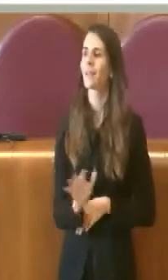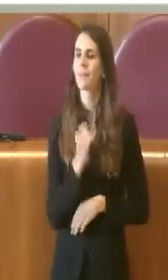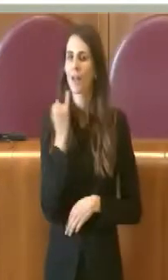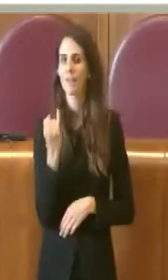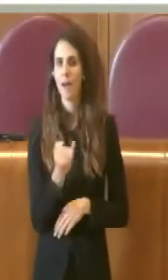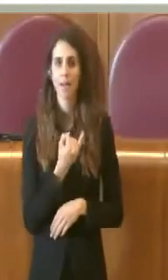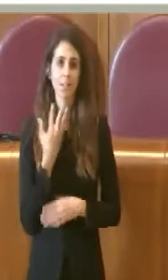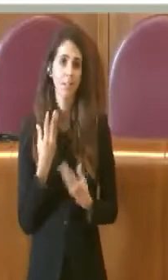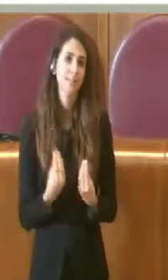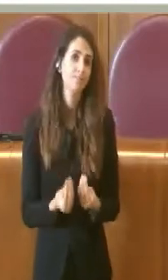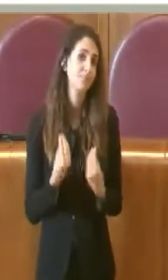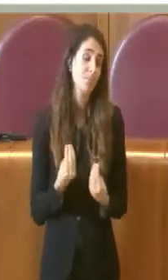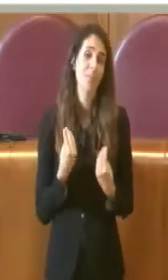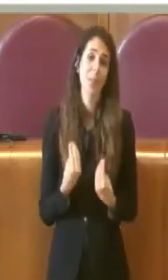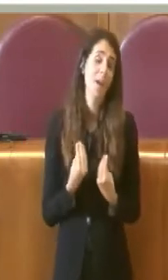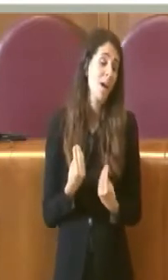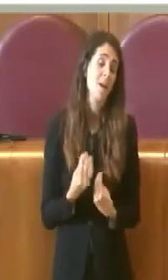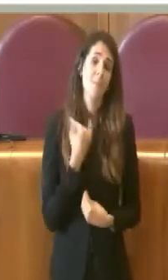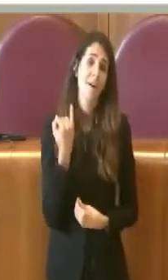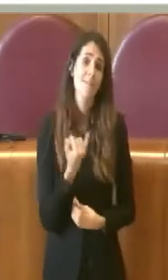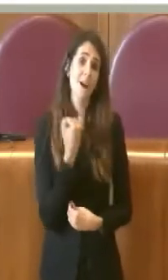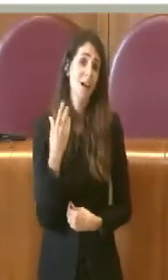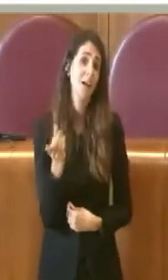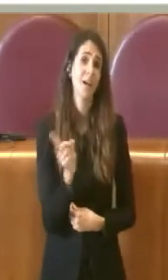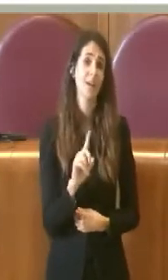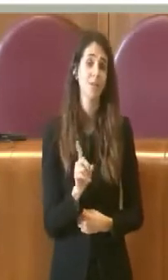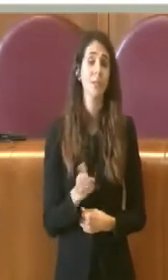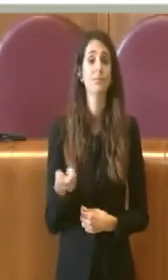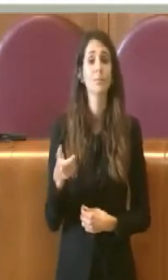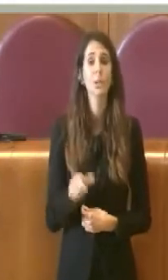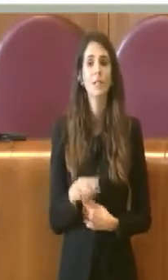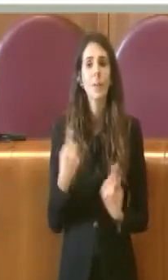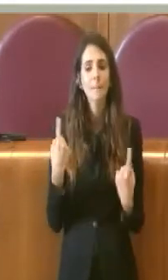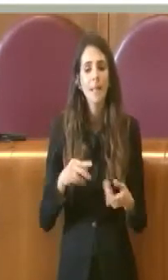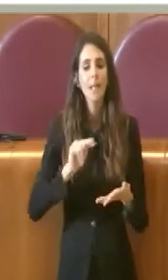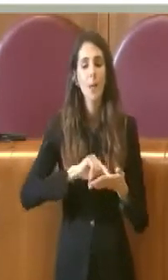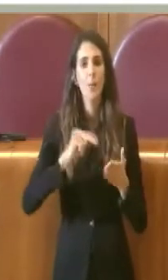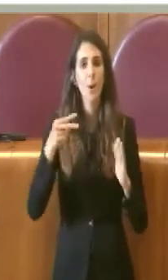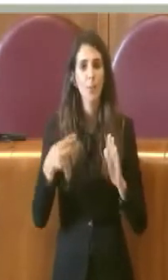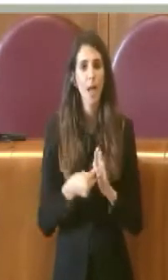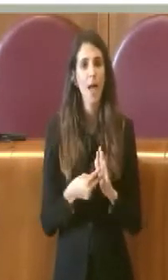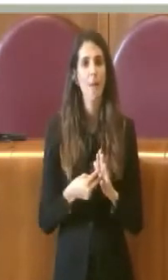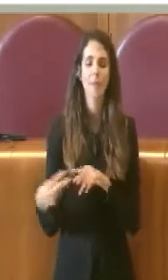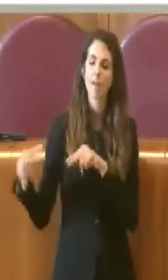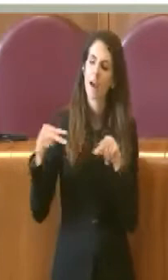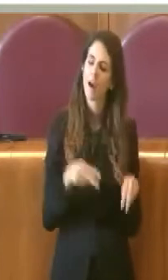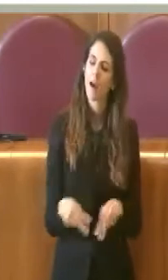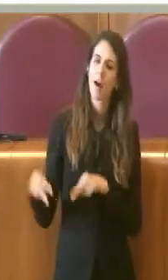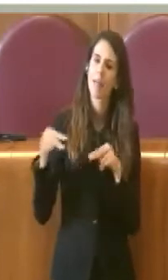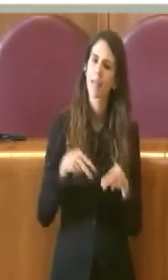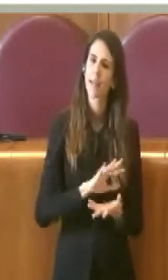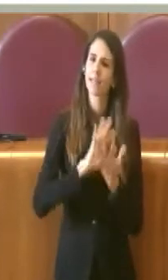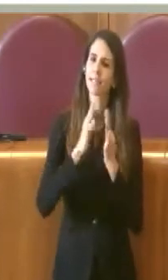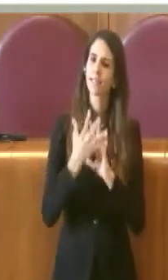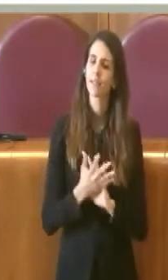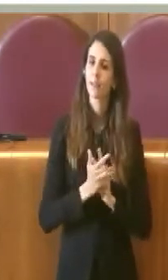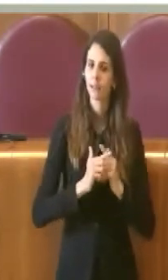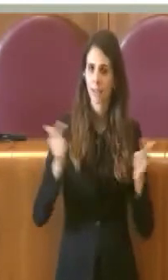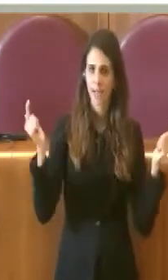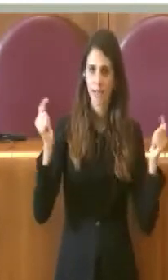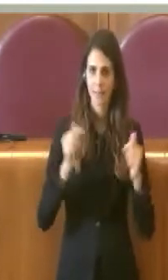Ma semplice non è, perché sono problemi incancreniti nel corso degli anni.